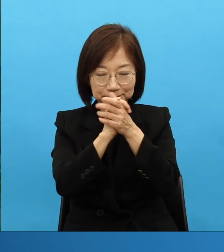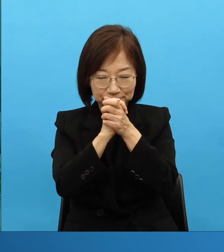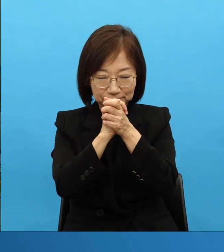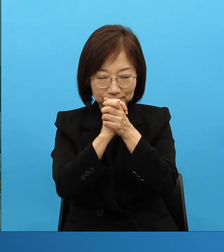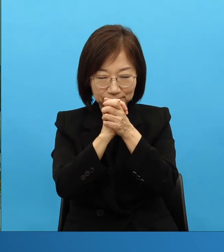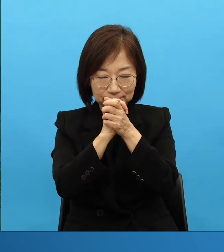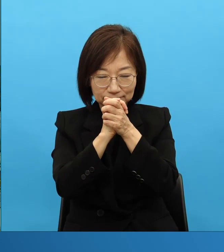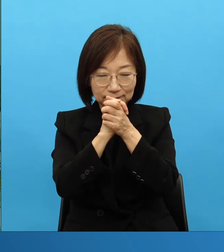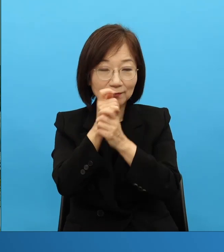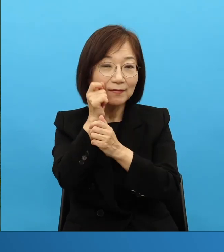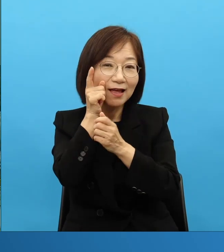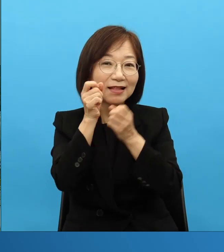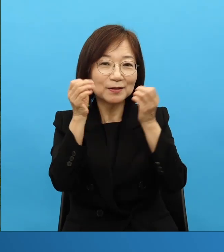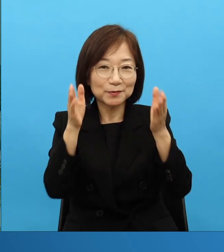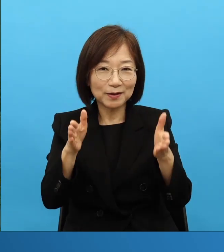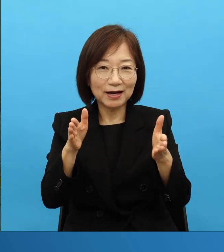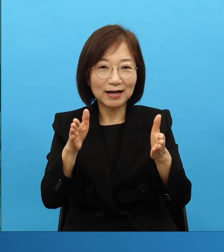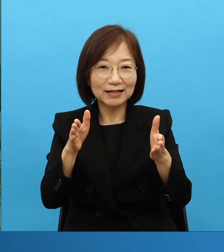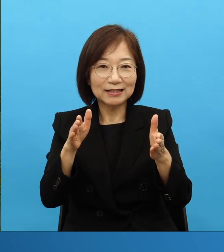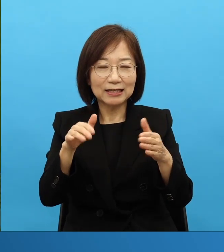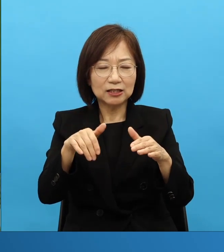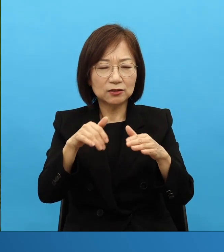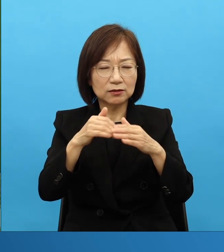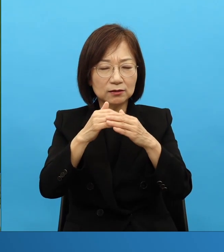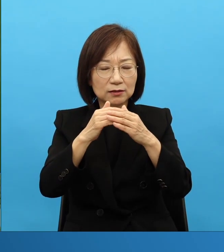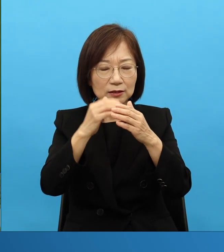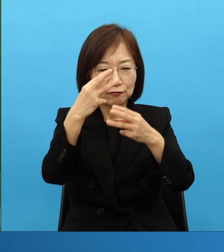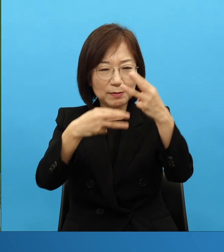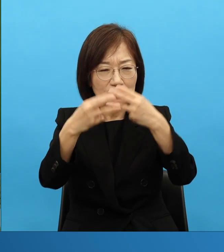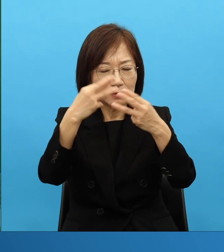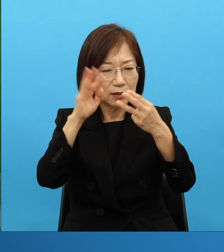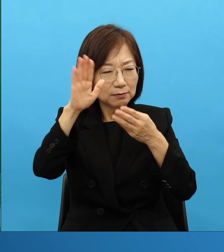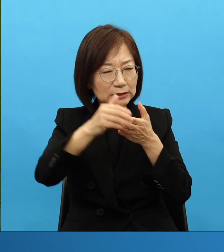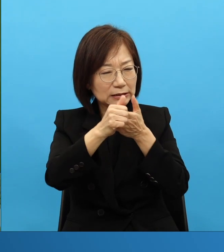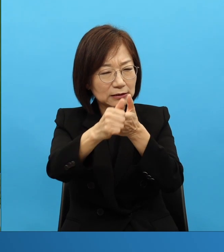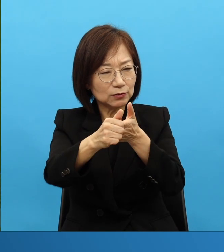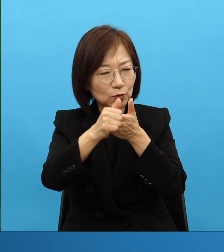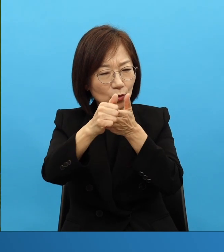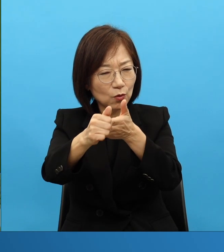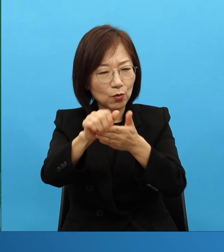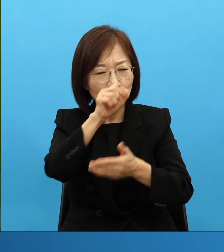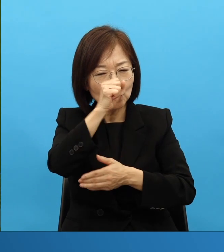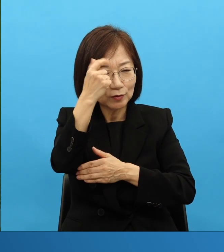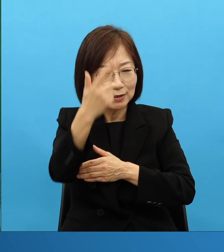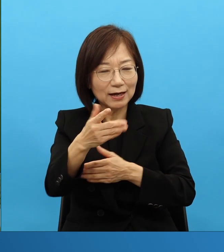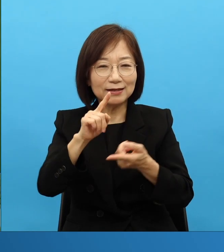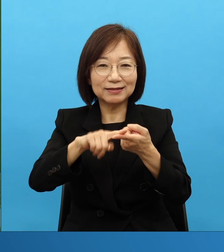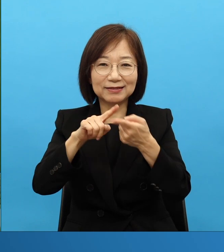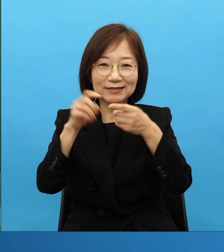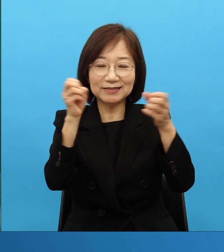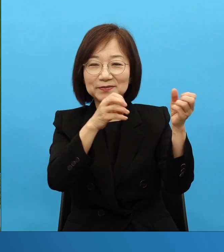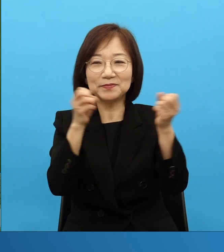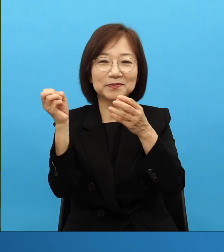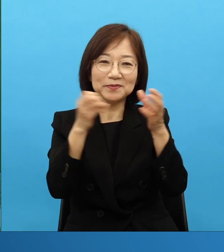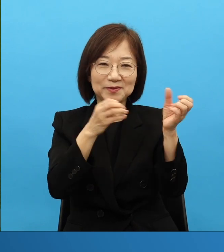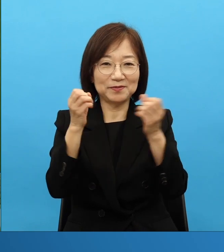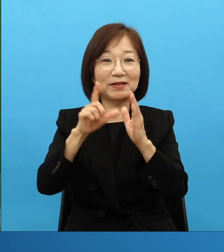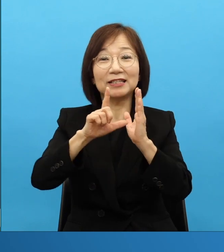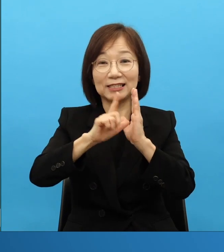한 달간 전체 렘넌트들이 어떻게 인도받으면 좋을지 포럼하는 시간을